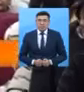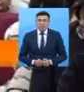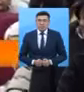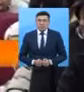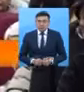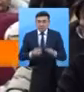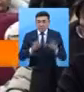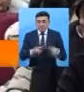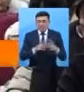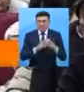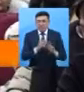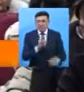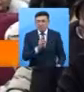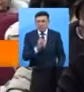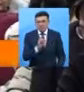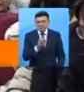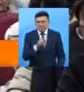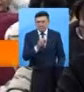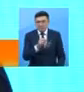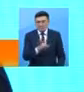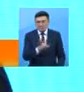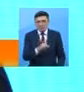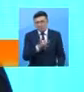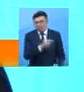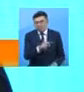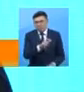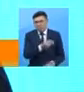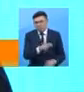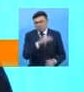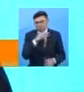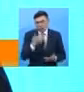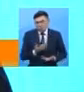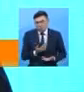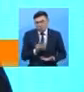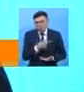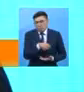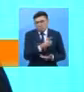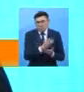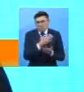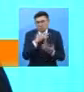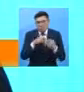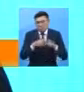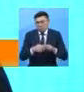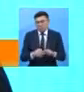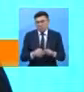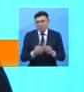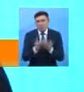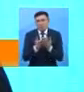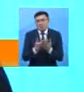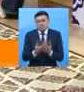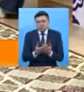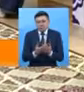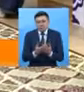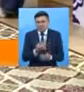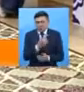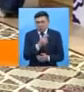в селе козел Сай Где проживает около 8000 человек нерешенными остаётся ряд вопросов в самых разных сферах так если один участник